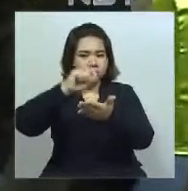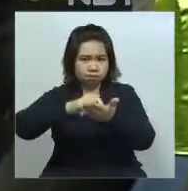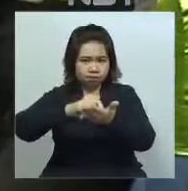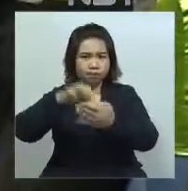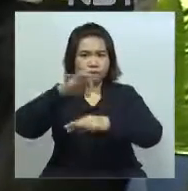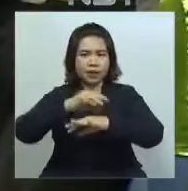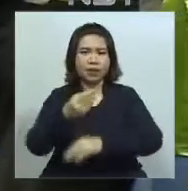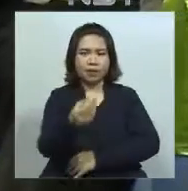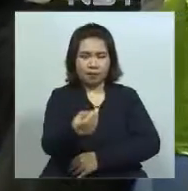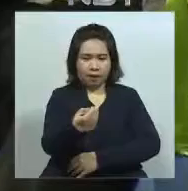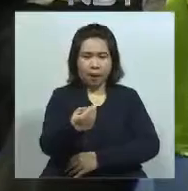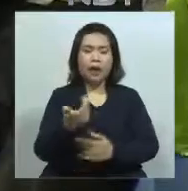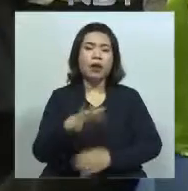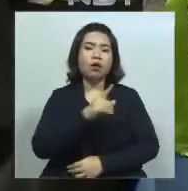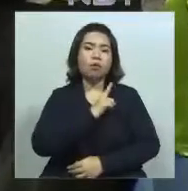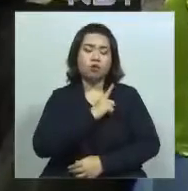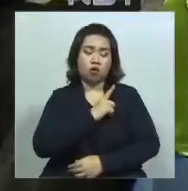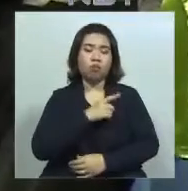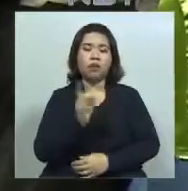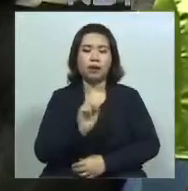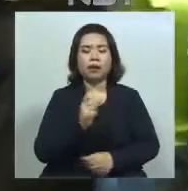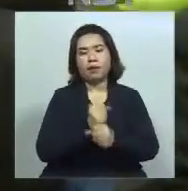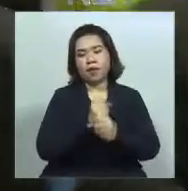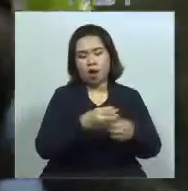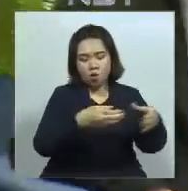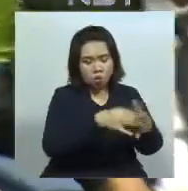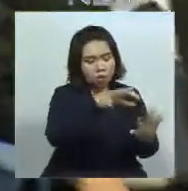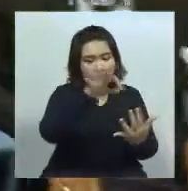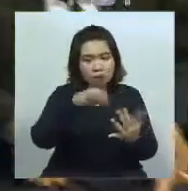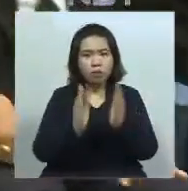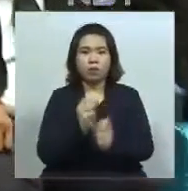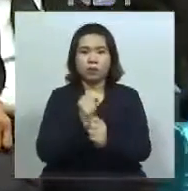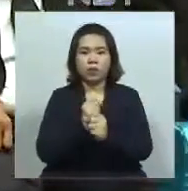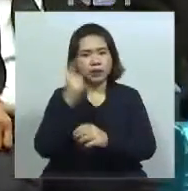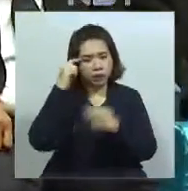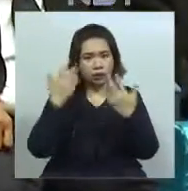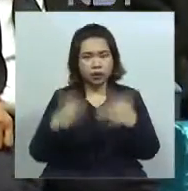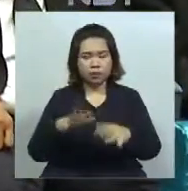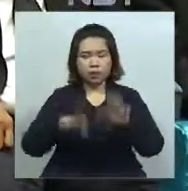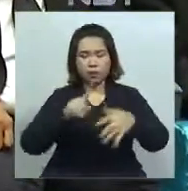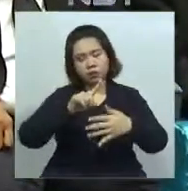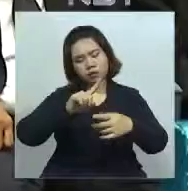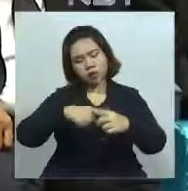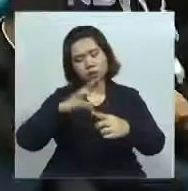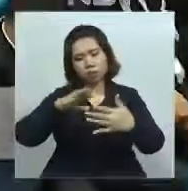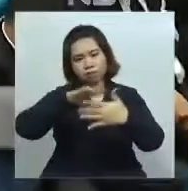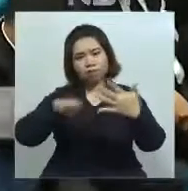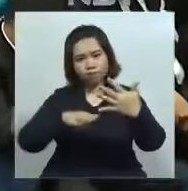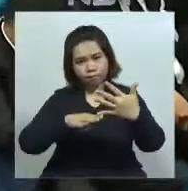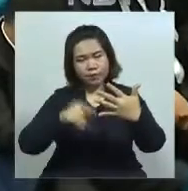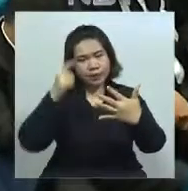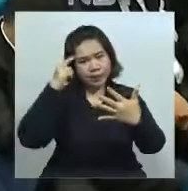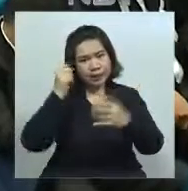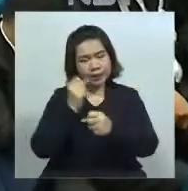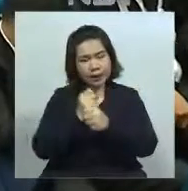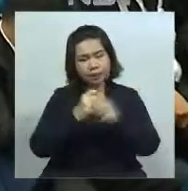าที่ของนายกรัฐมนตรีในการจัดตั้งคณะรัฐมนตรีคาดว่าจะทำได้แล้วเสร็จภายในสิ้นเดือนนี้ระหว่างนี้ควรที่จะมีการยก